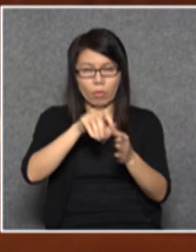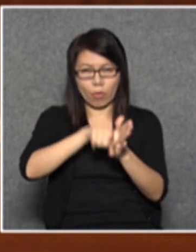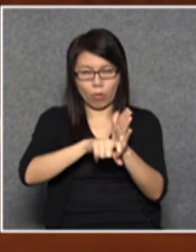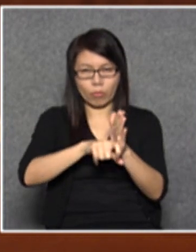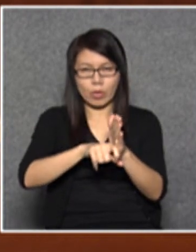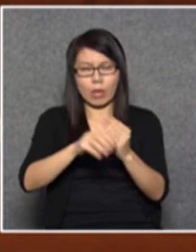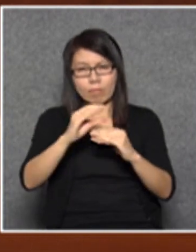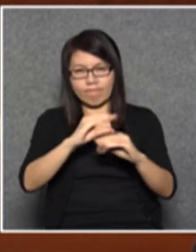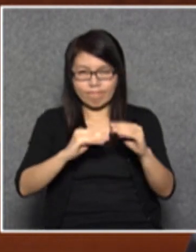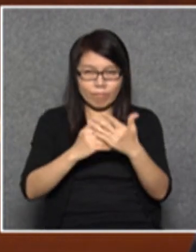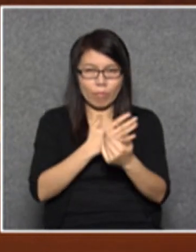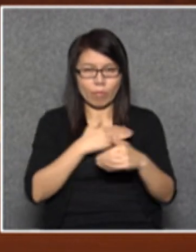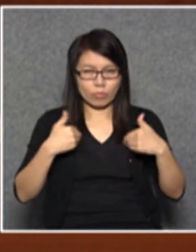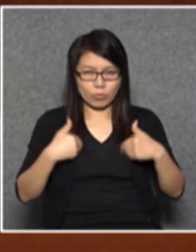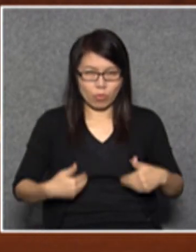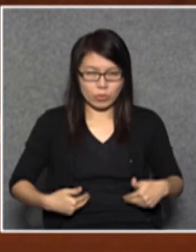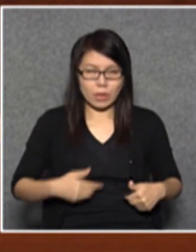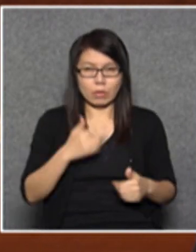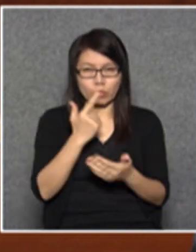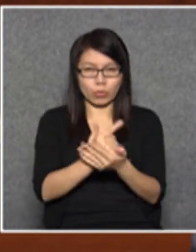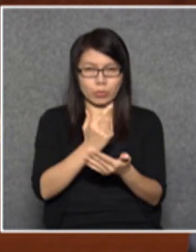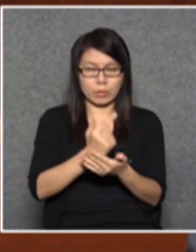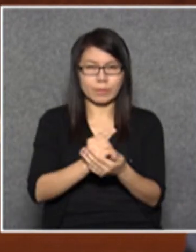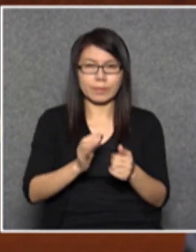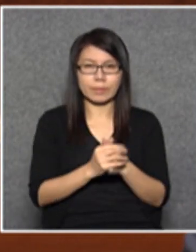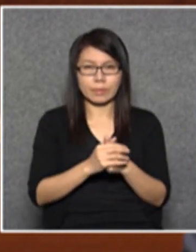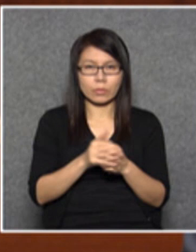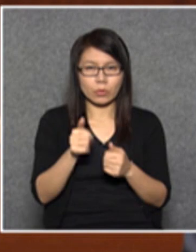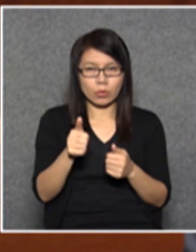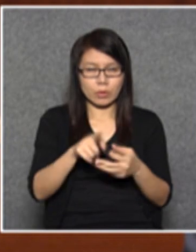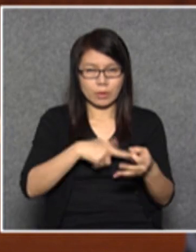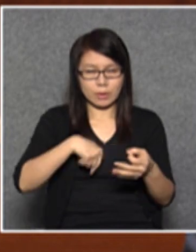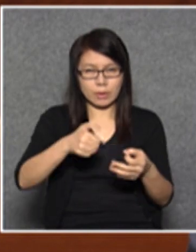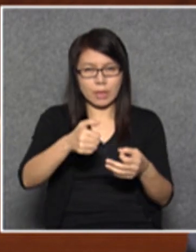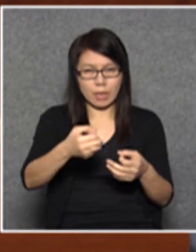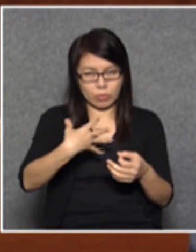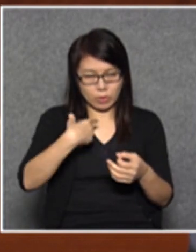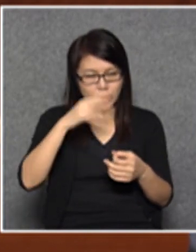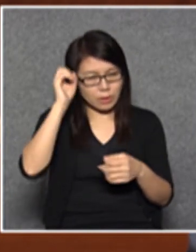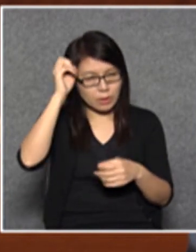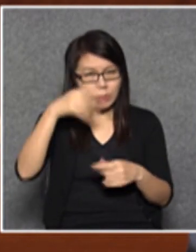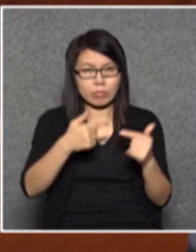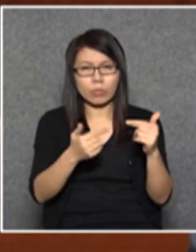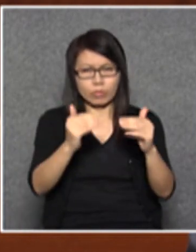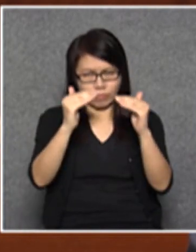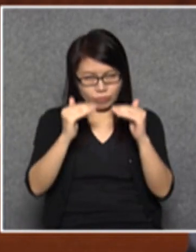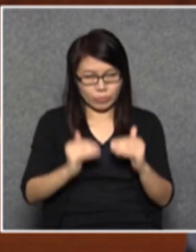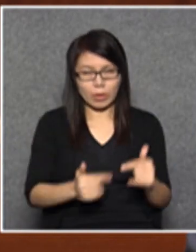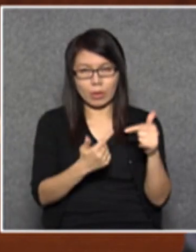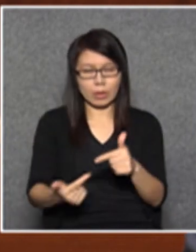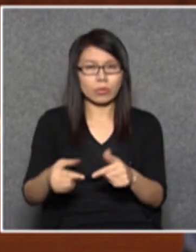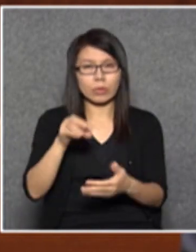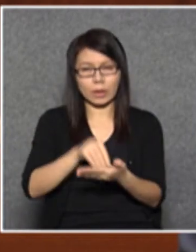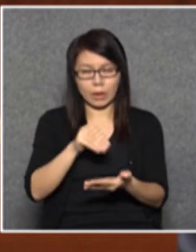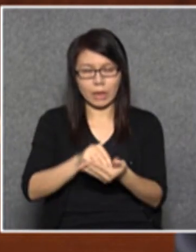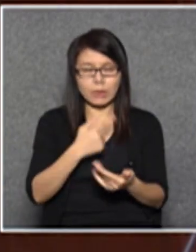中咧，扮個比較重要嘅角色。咁所以多謝謝偉俊議員嘅意見，我哋落去咧一定會繼續做好我哋嘅